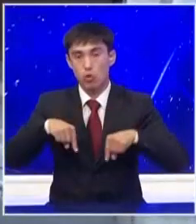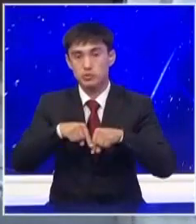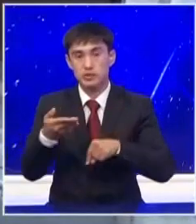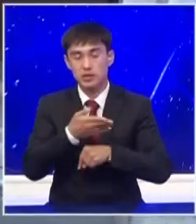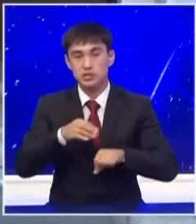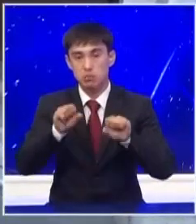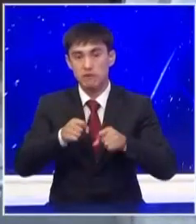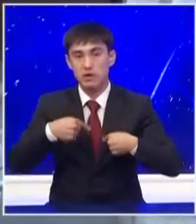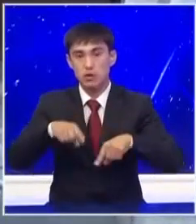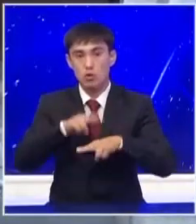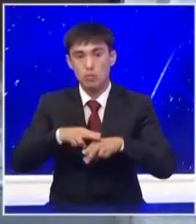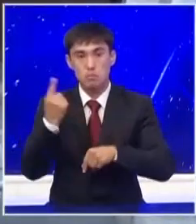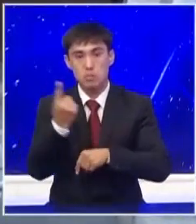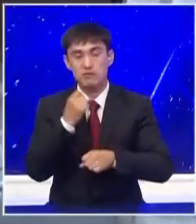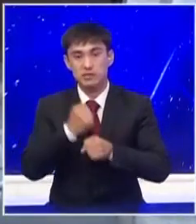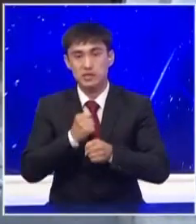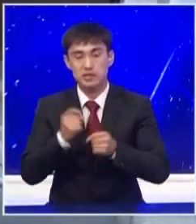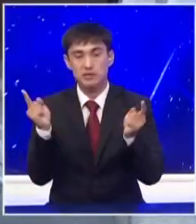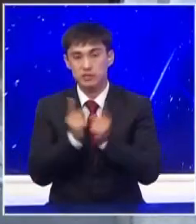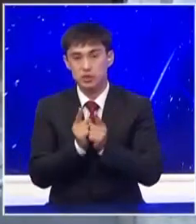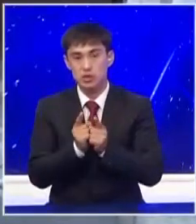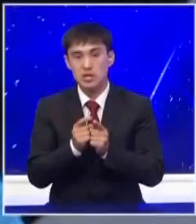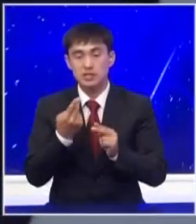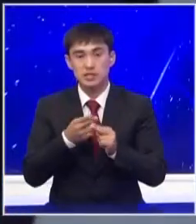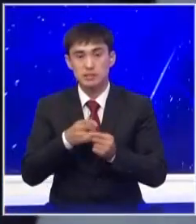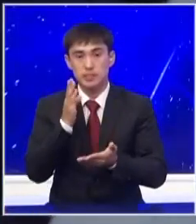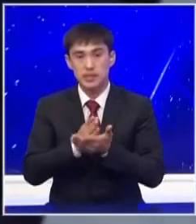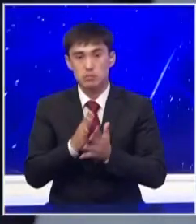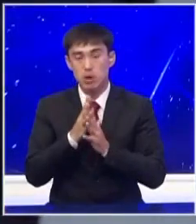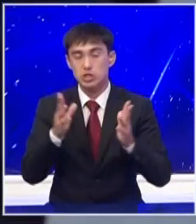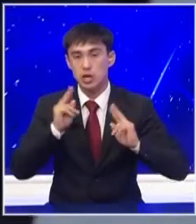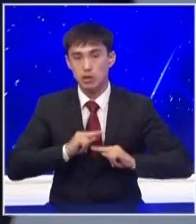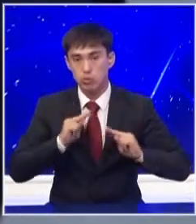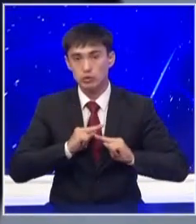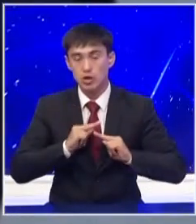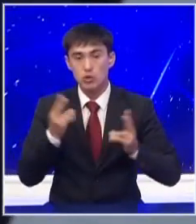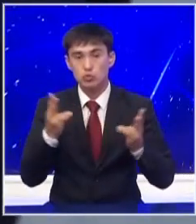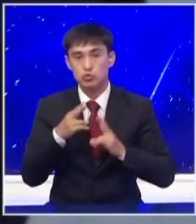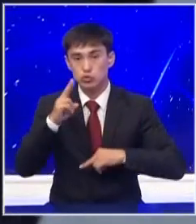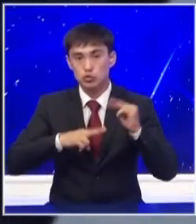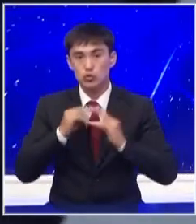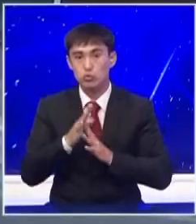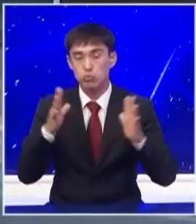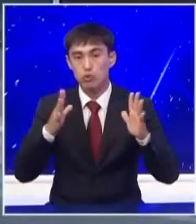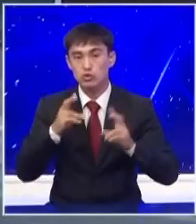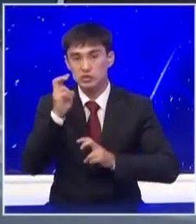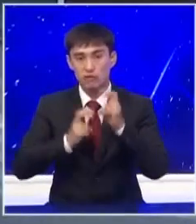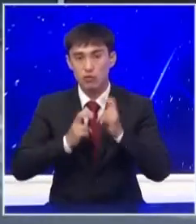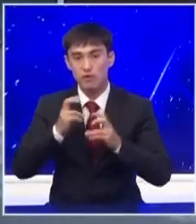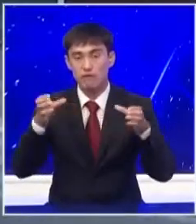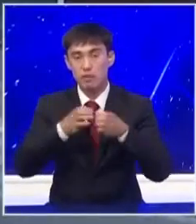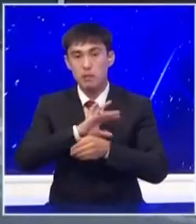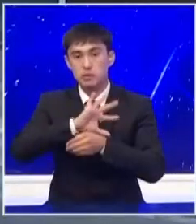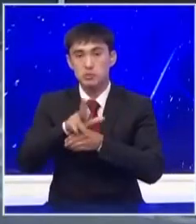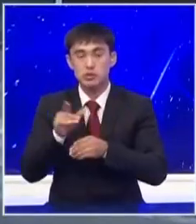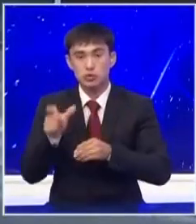наши правоохранители первыми сделали шаг навстречу. Наряду с этим предстоит еще большая работа. Нужно строить как можно больше заводов и фабрик,